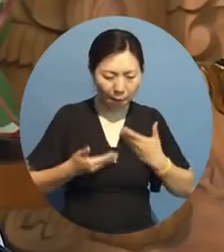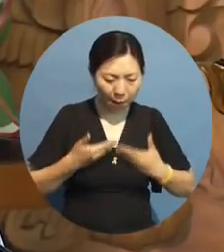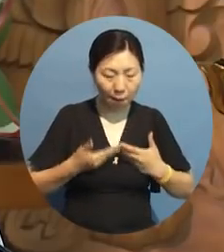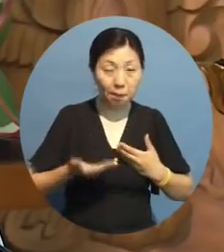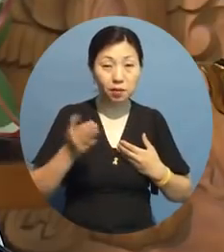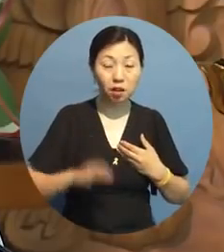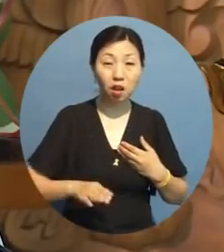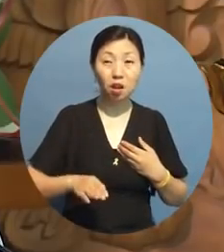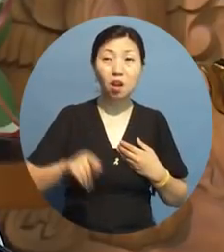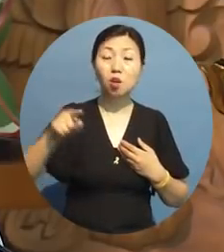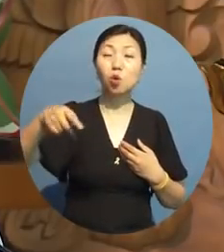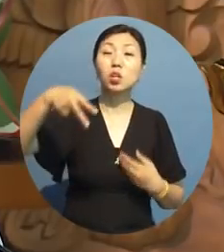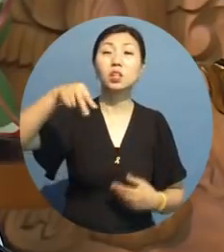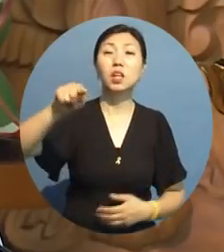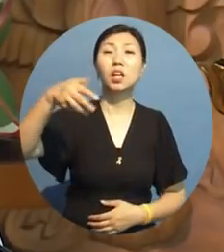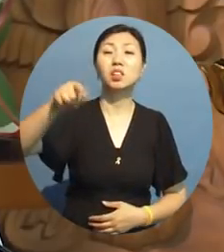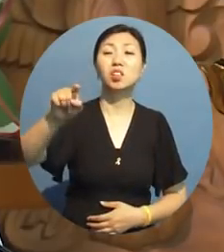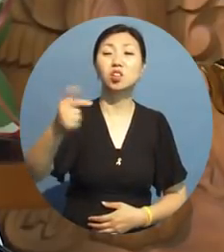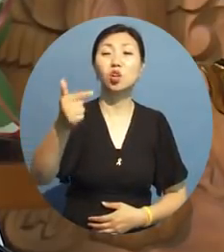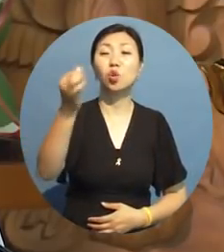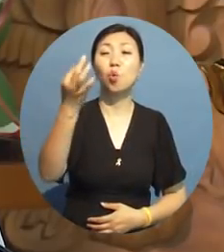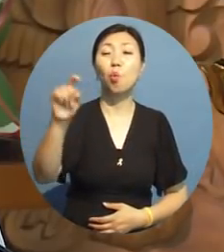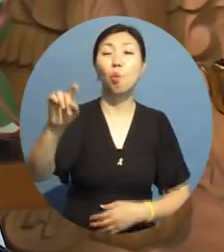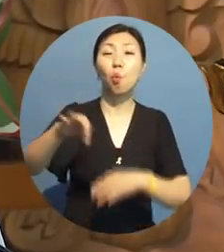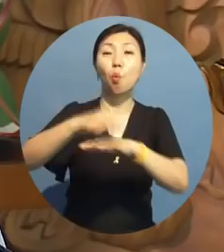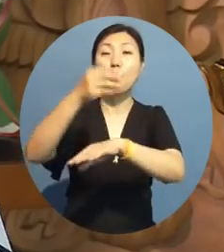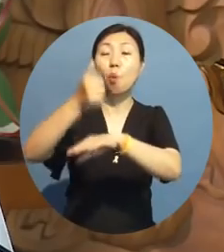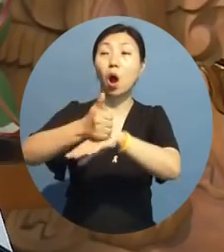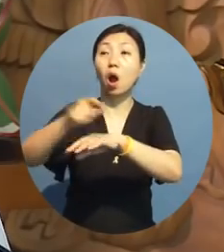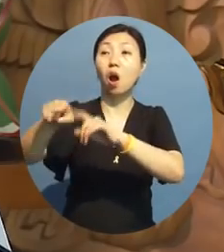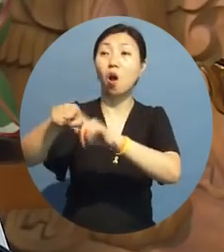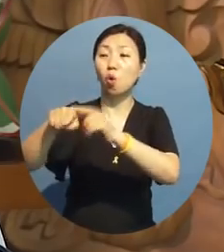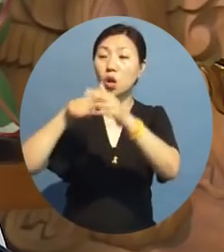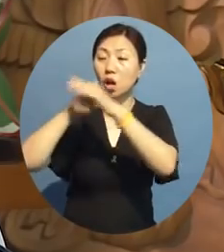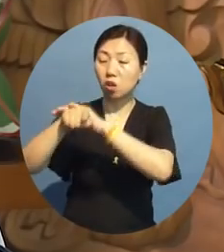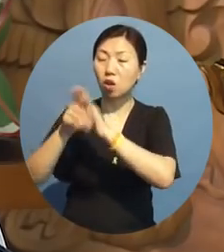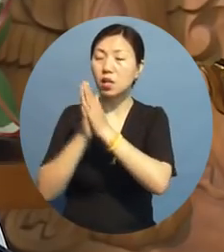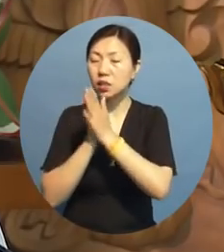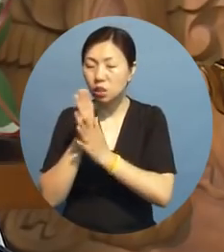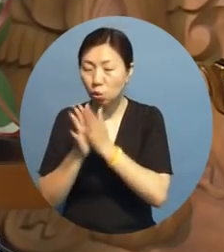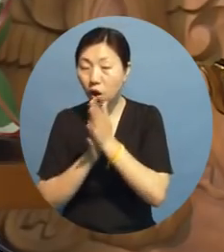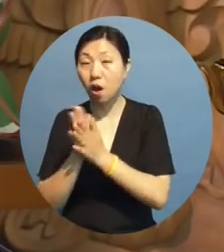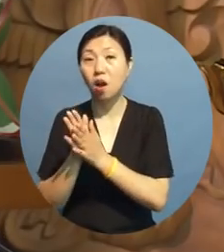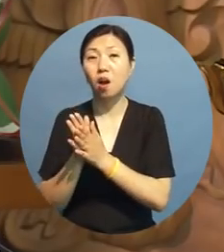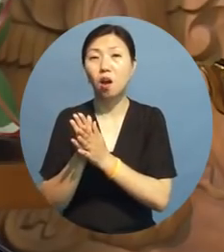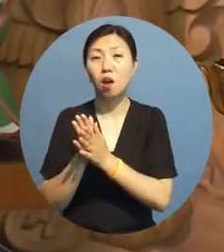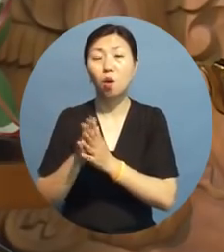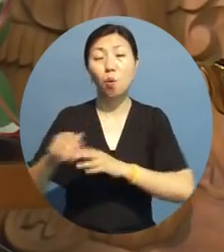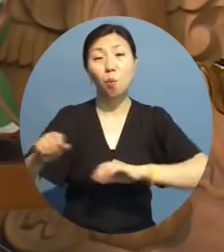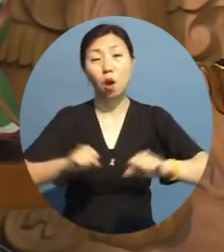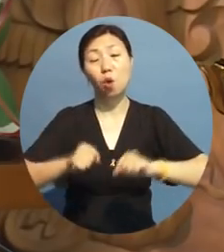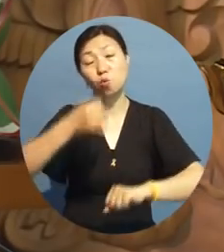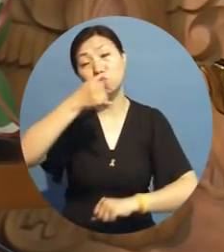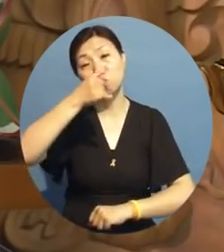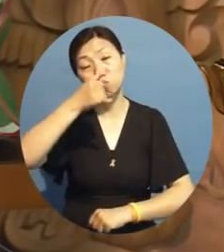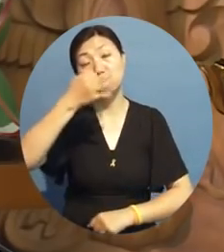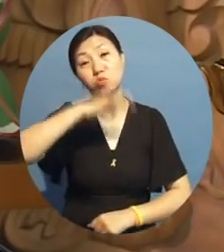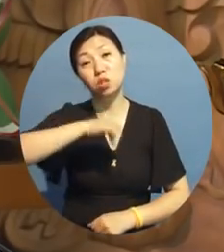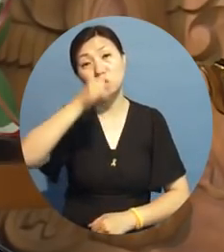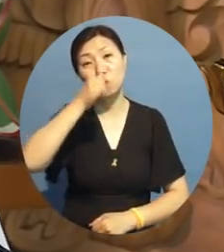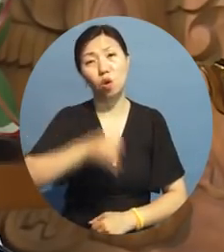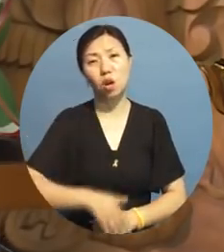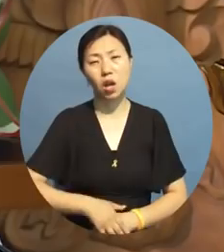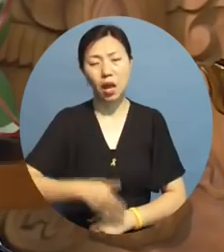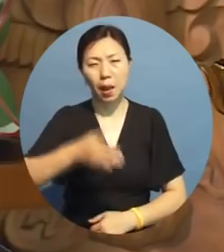사천왕사지 가서 아침 기도하면 누가 좋을까? 아, 이렇게 활동을 하면 뭔가 여러분들이 일반인 그저 밥만 먹고